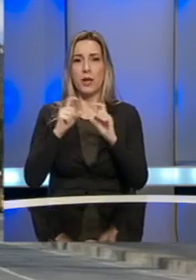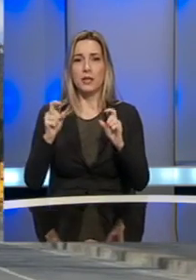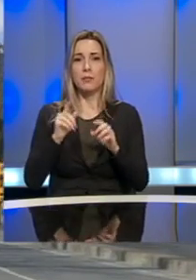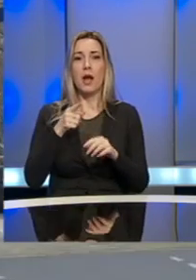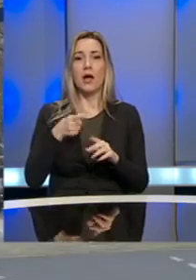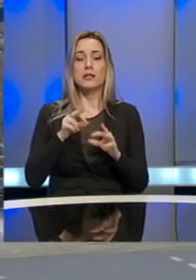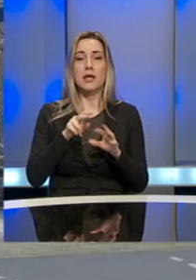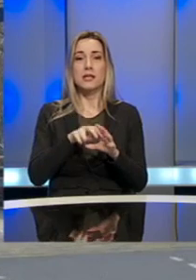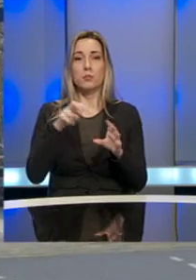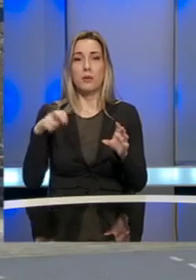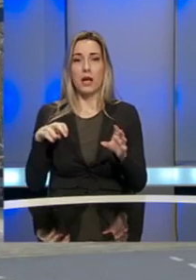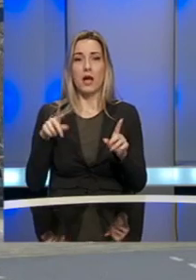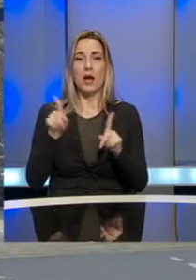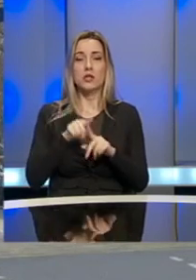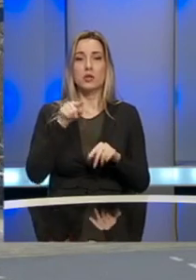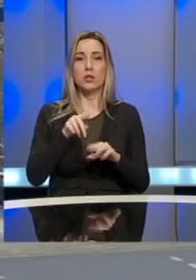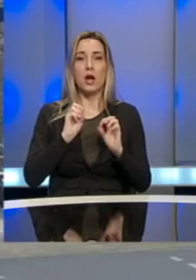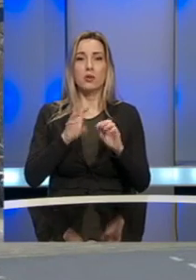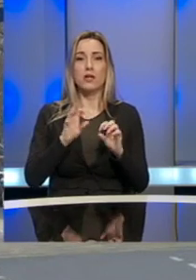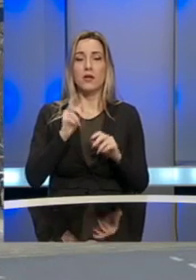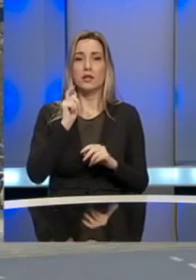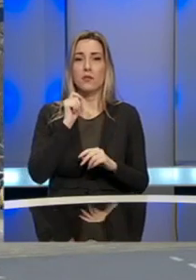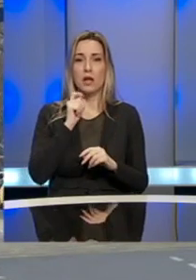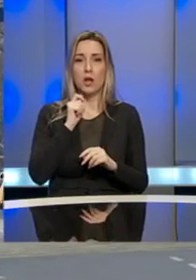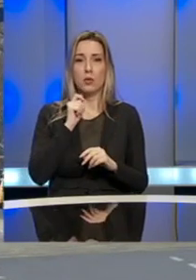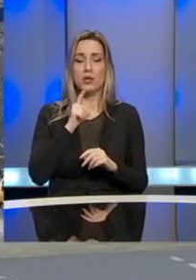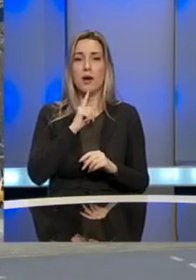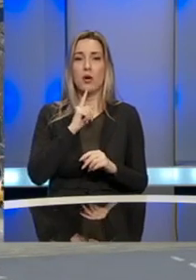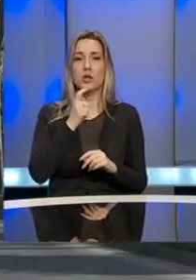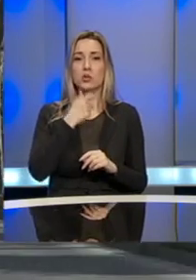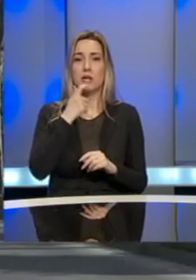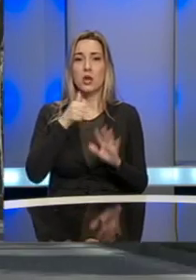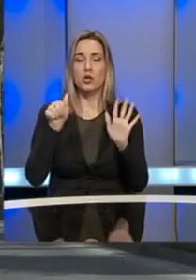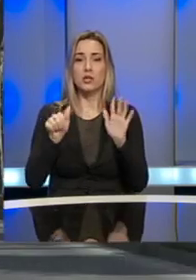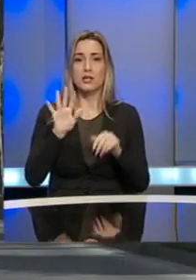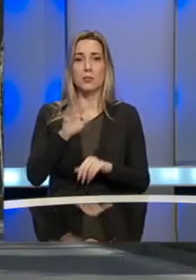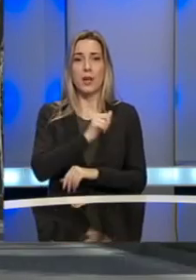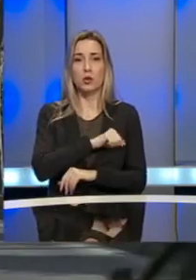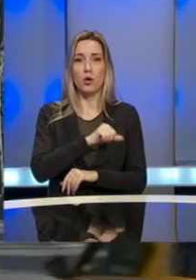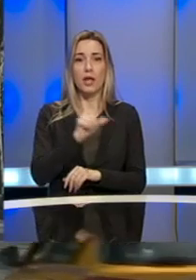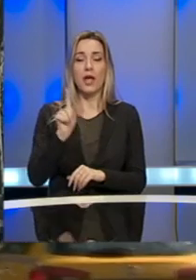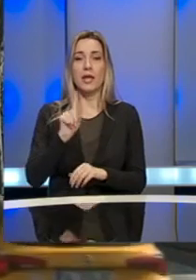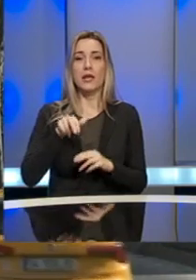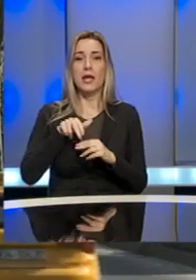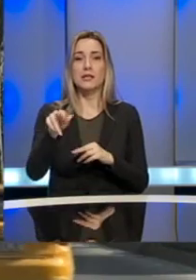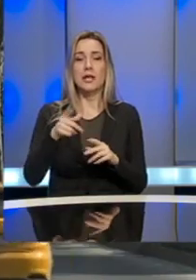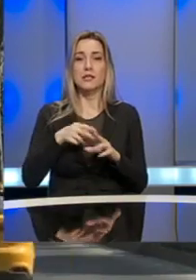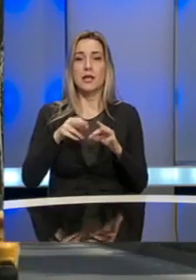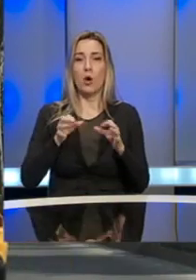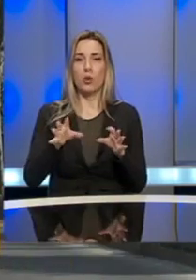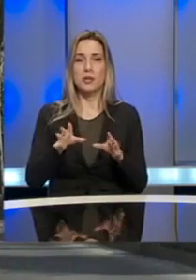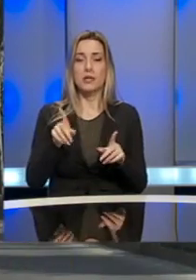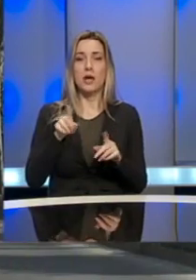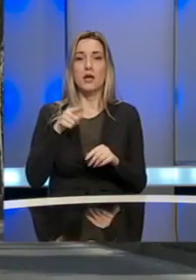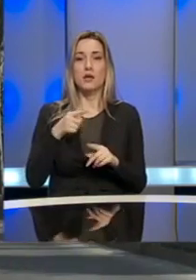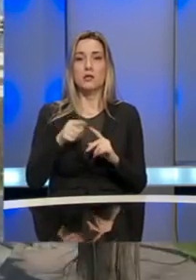se izbjegava. Isto tako savjetovano je da ljudima koji su stariji od 65 godina da ne izlaze na ulice. Isto